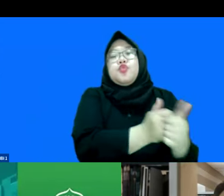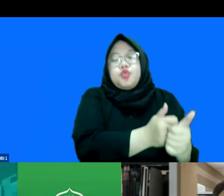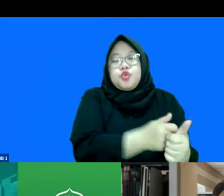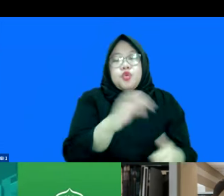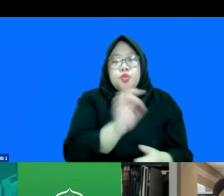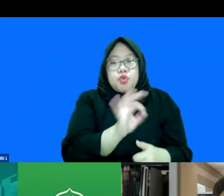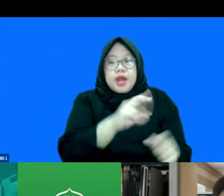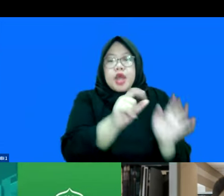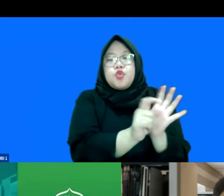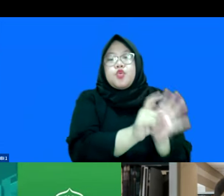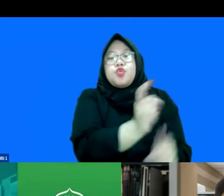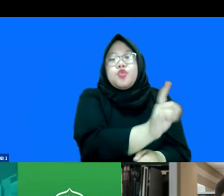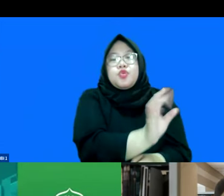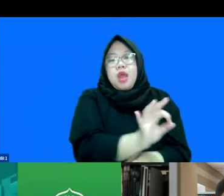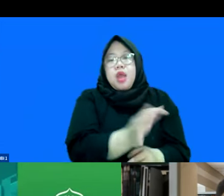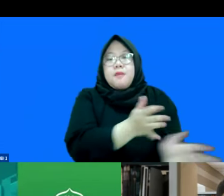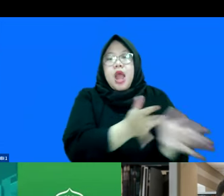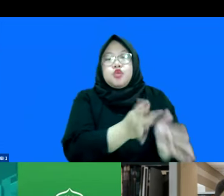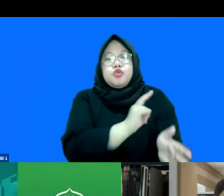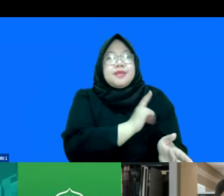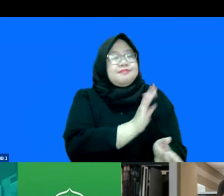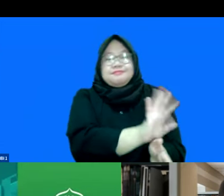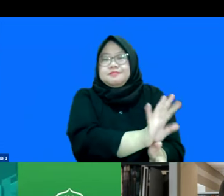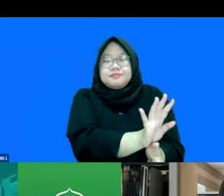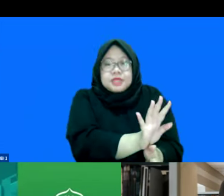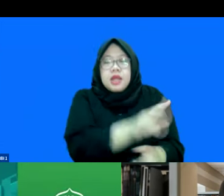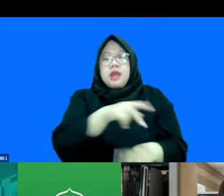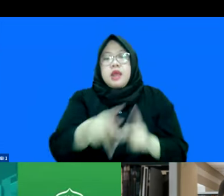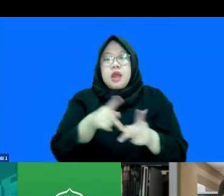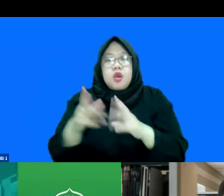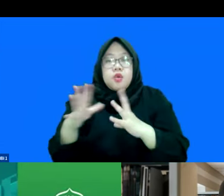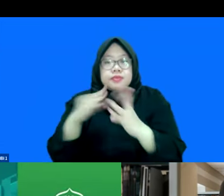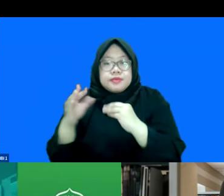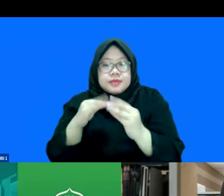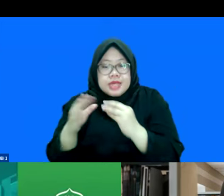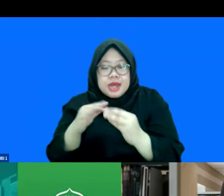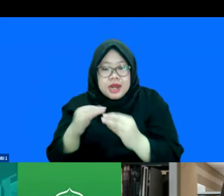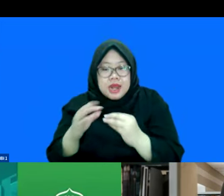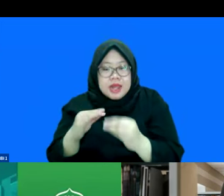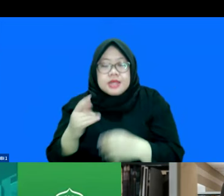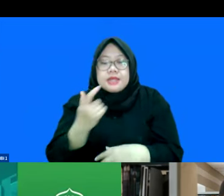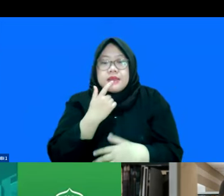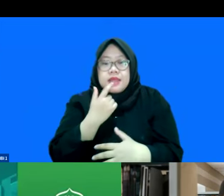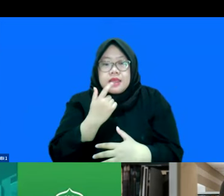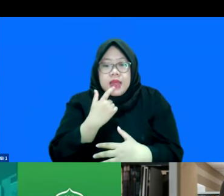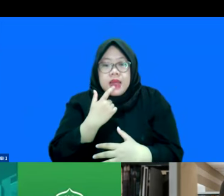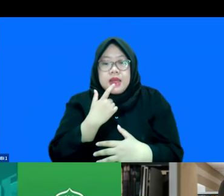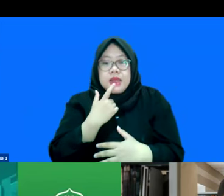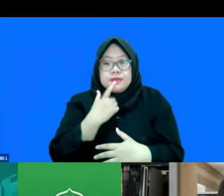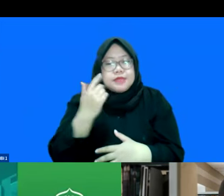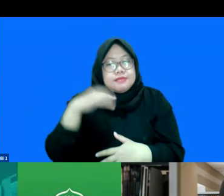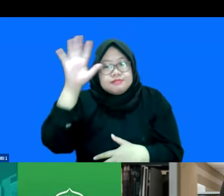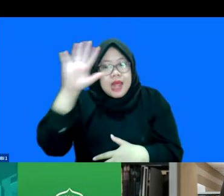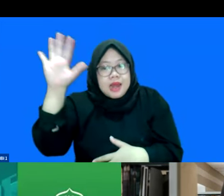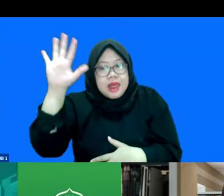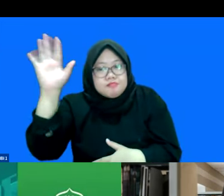sektoral mengatur sendiri. Dan kalau kita bicara ini ya, pengandaian, ternyata